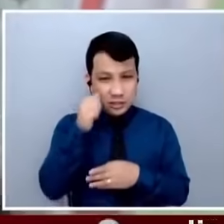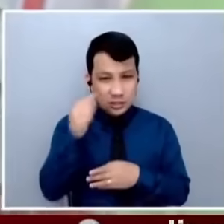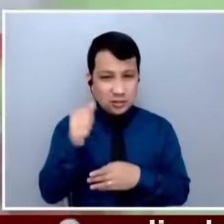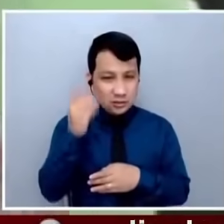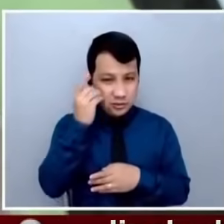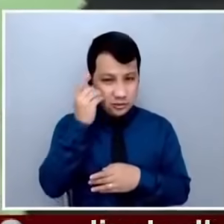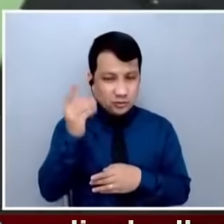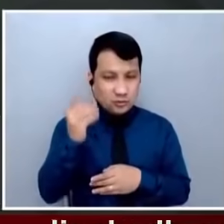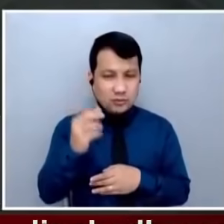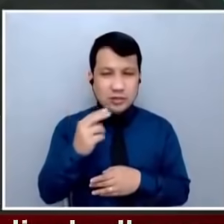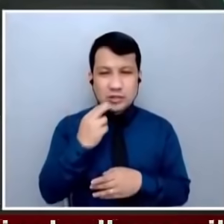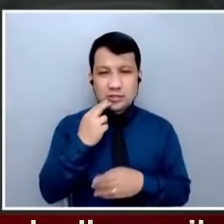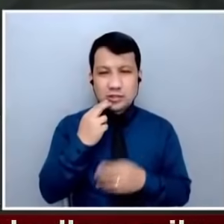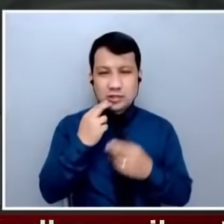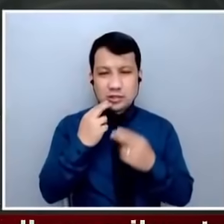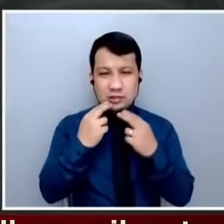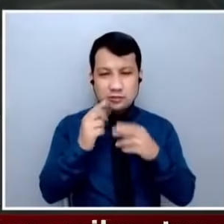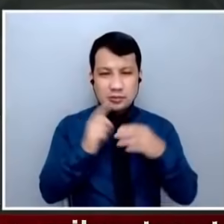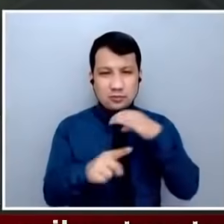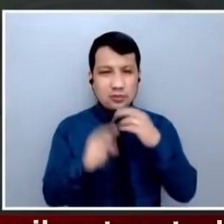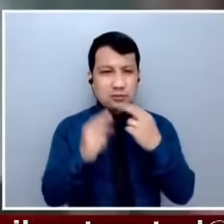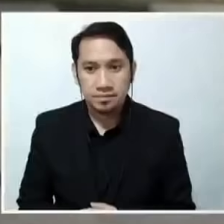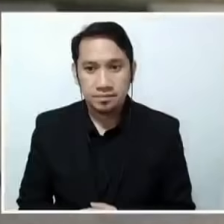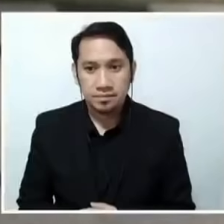Krishnan, ABS-CBN News.